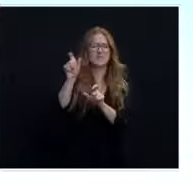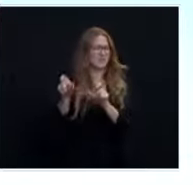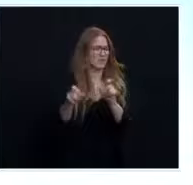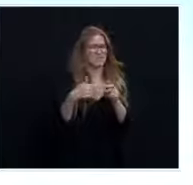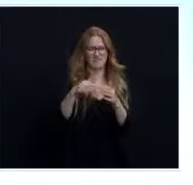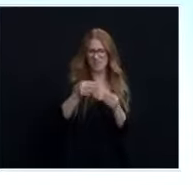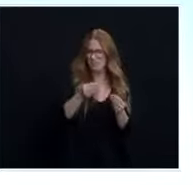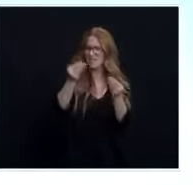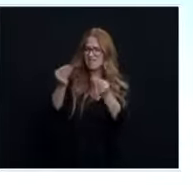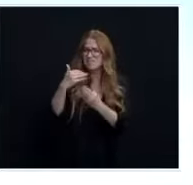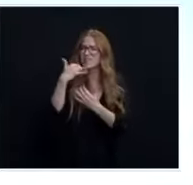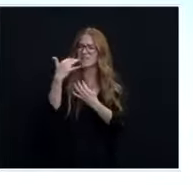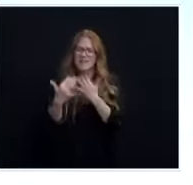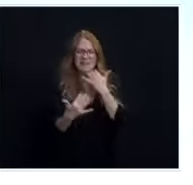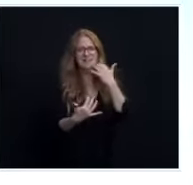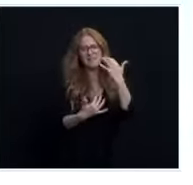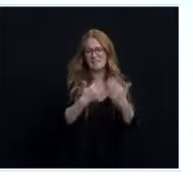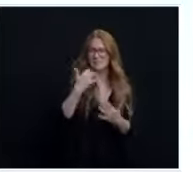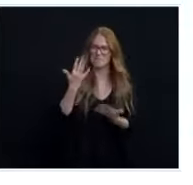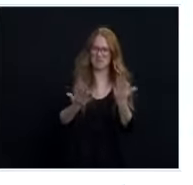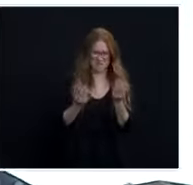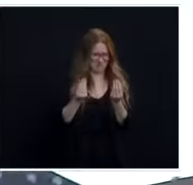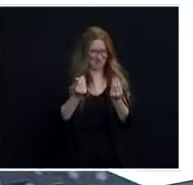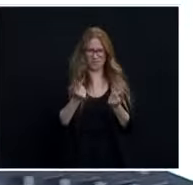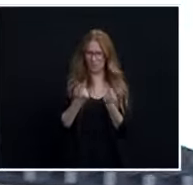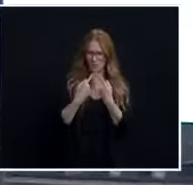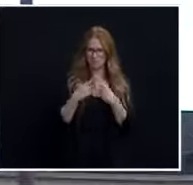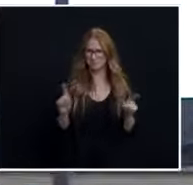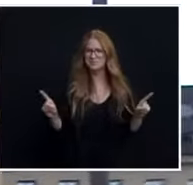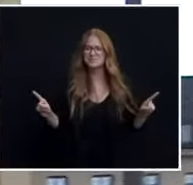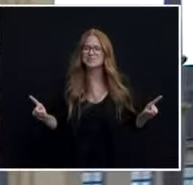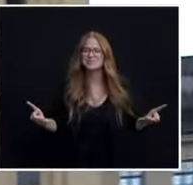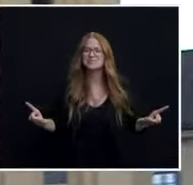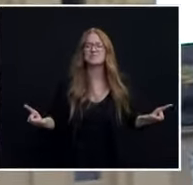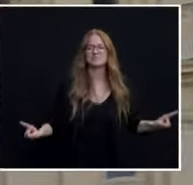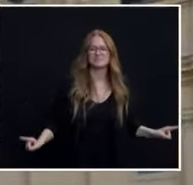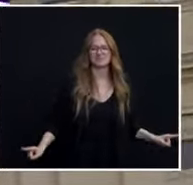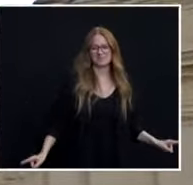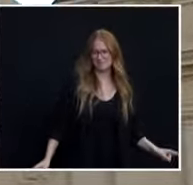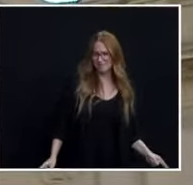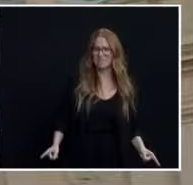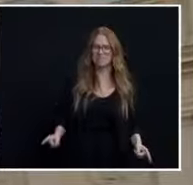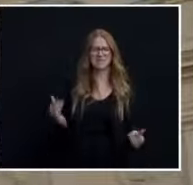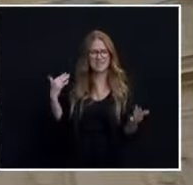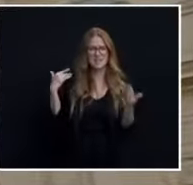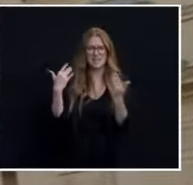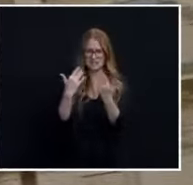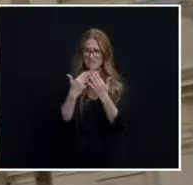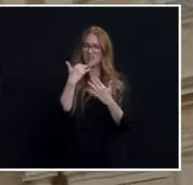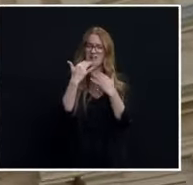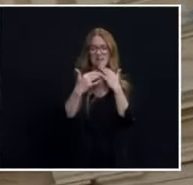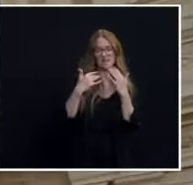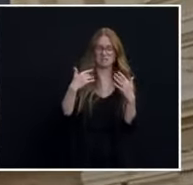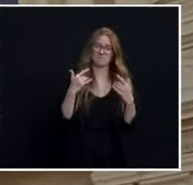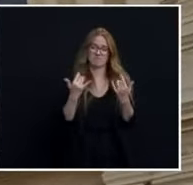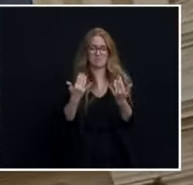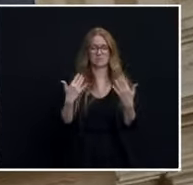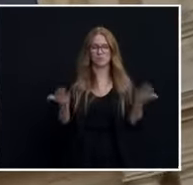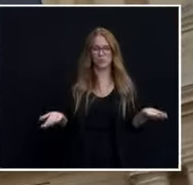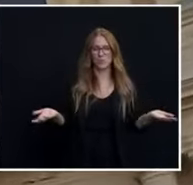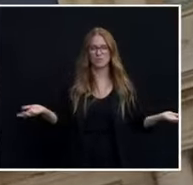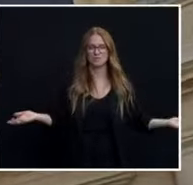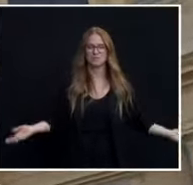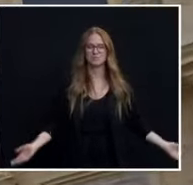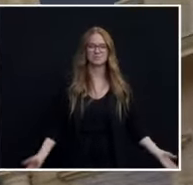weil ich's komisch vor und irgendwie. Dass irgendwann irgendwen verzeiht, wie das geht. Ihr seid